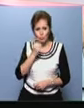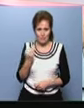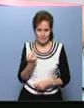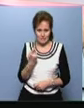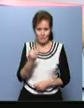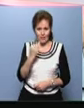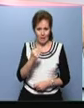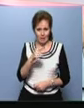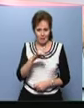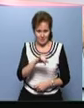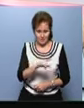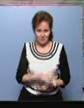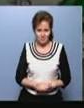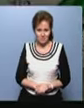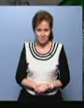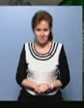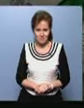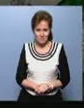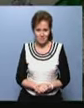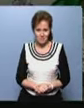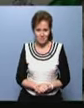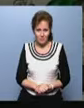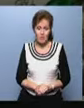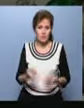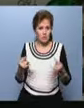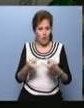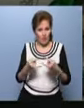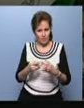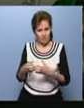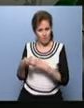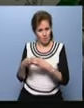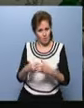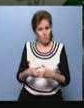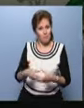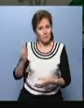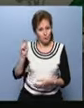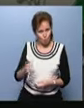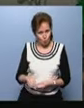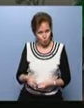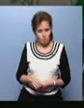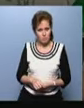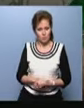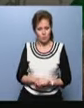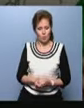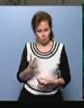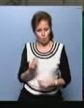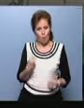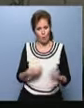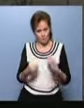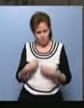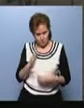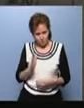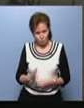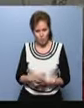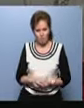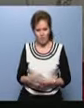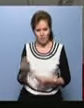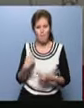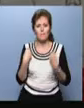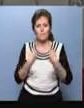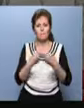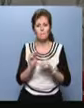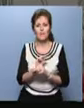Лебедева. С телевидения вот перейдут, и это то деваться. Да-да, поправим тебя. В